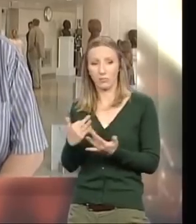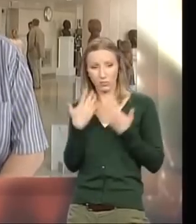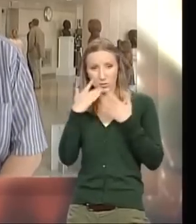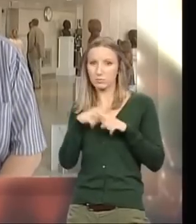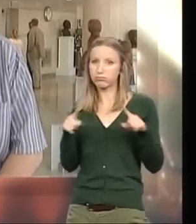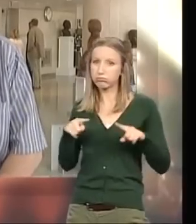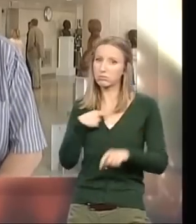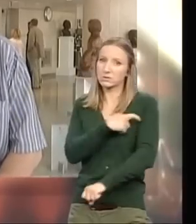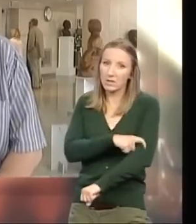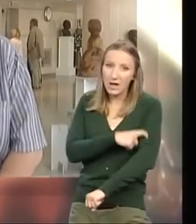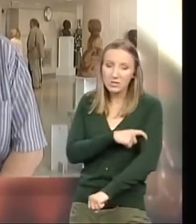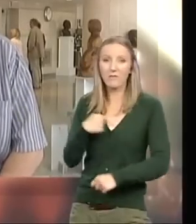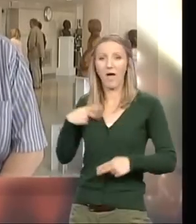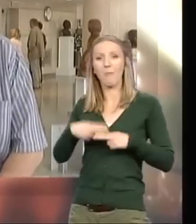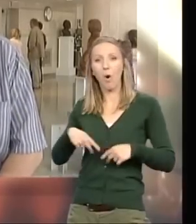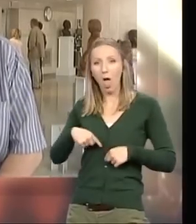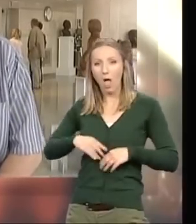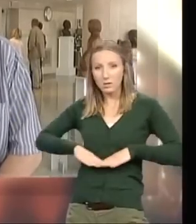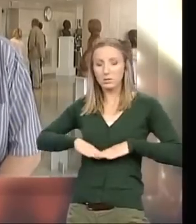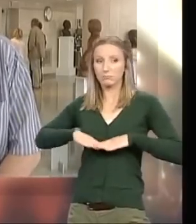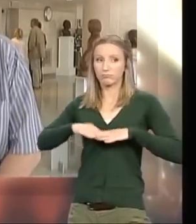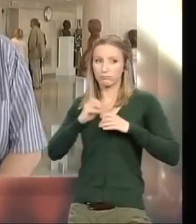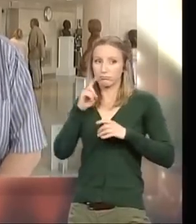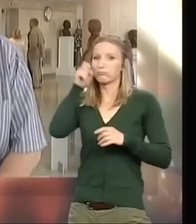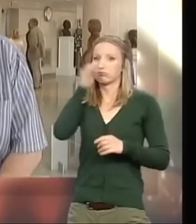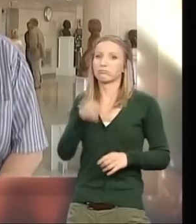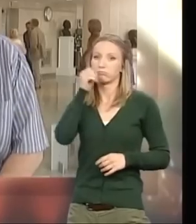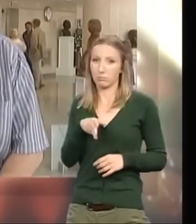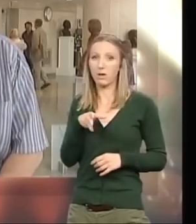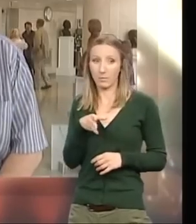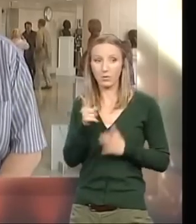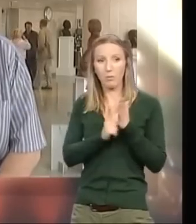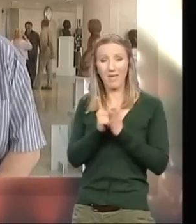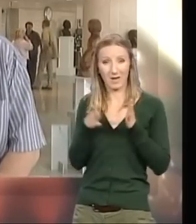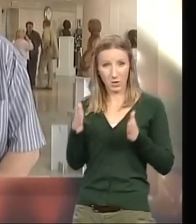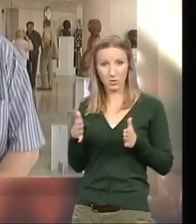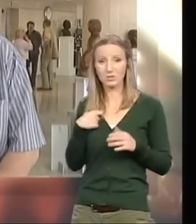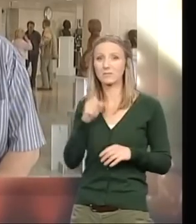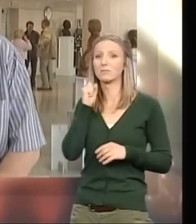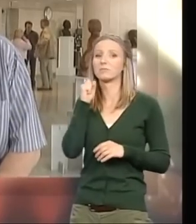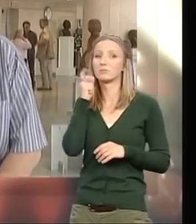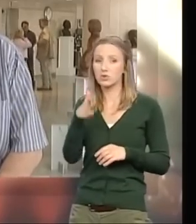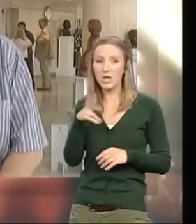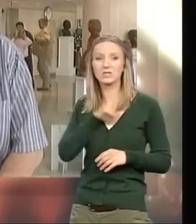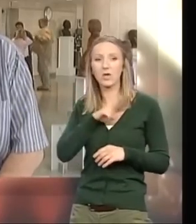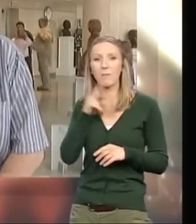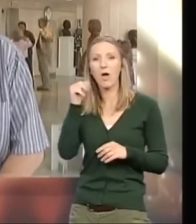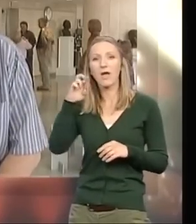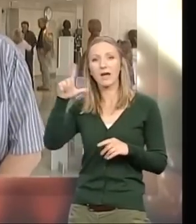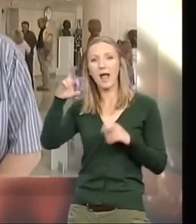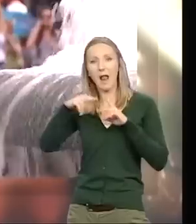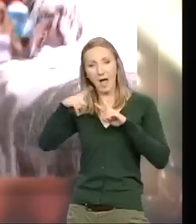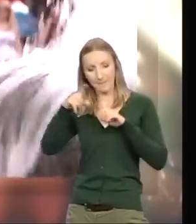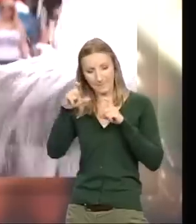stresovima koji su bili, se bolest rapidno napreduje u nekom periodu, tako da sam često puta imao takozvane relapse